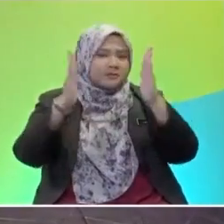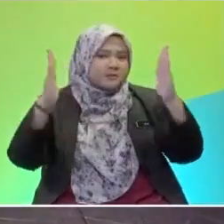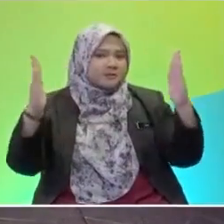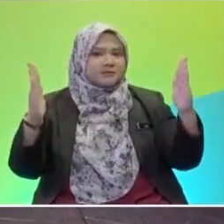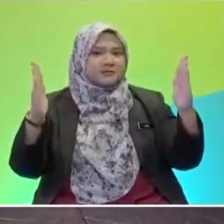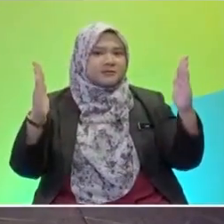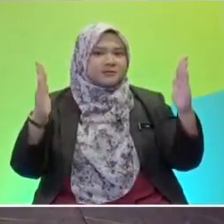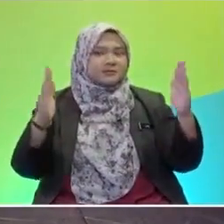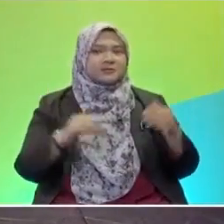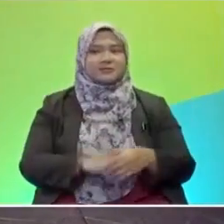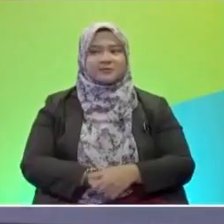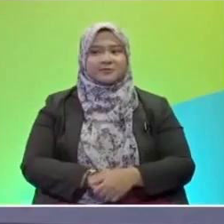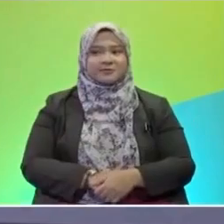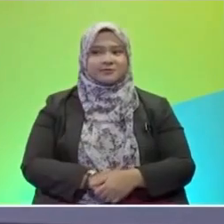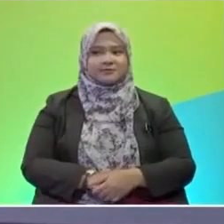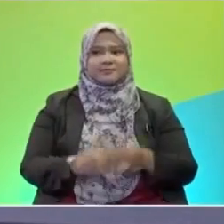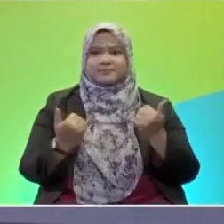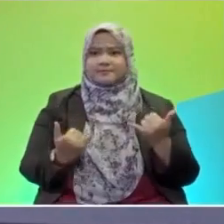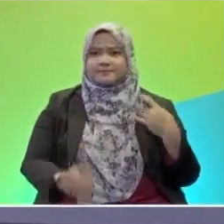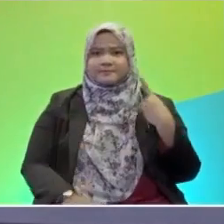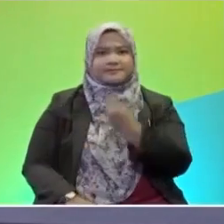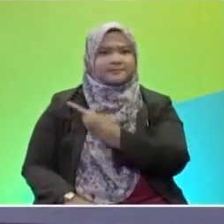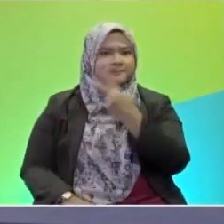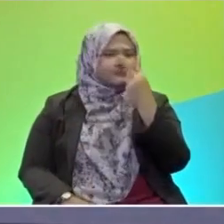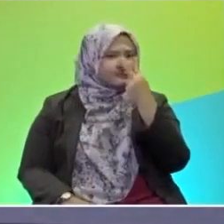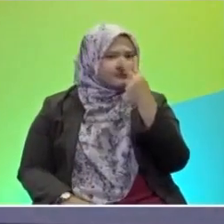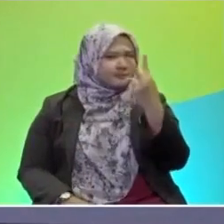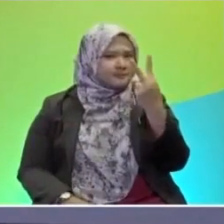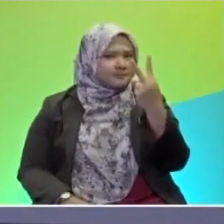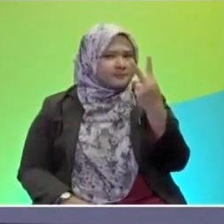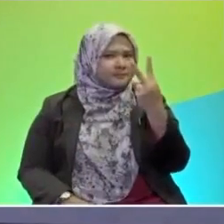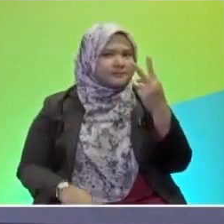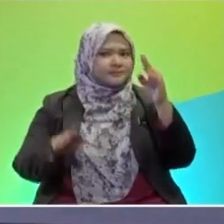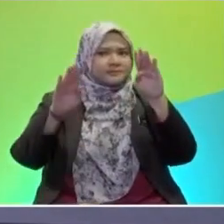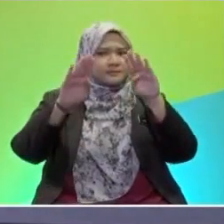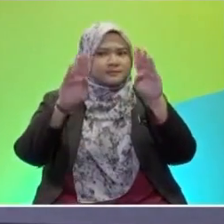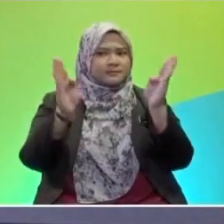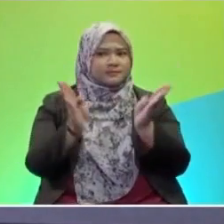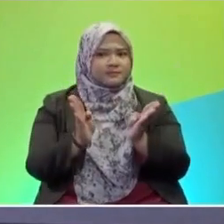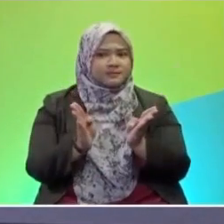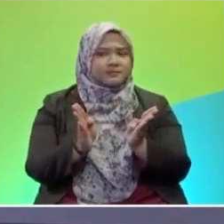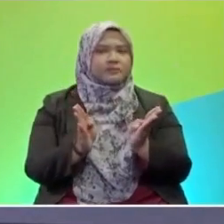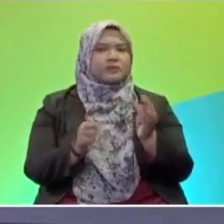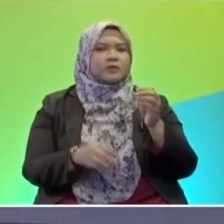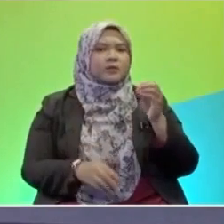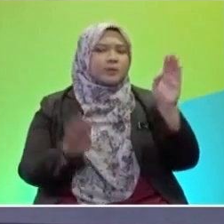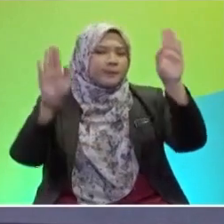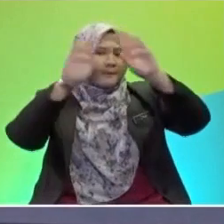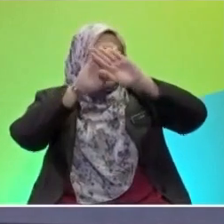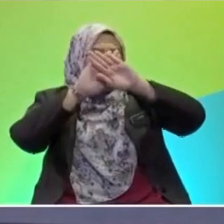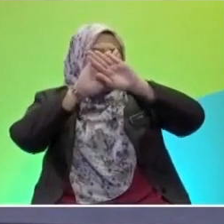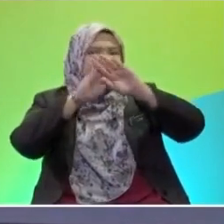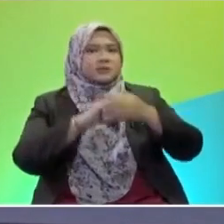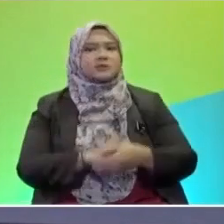hmm kita lihat bentuk bayang-bayang itu hasil itu bentuknya misalnya oke oke sekarang saya enak Ivan